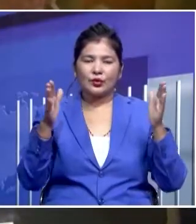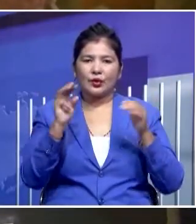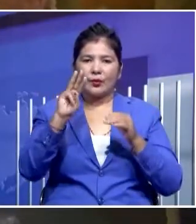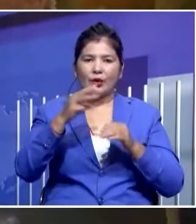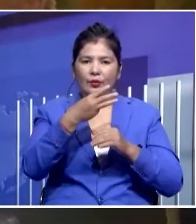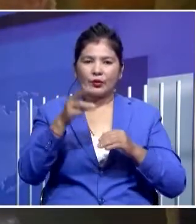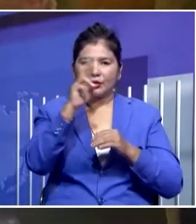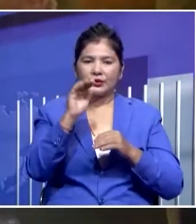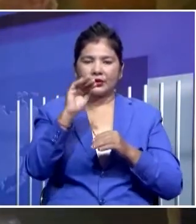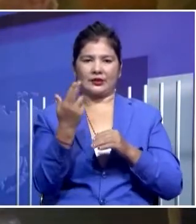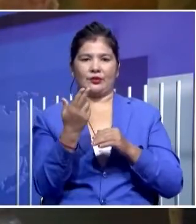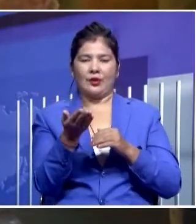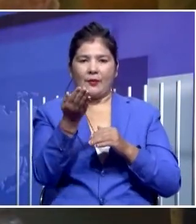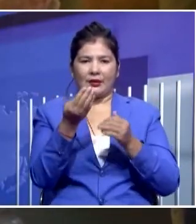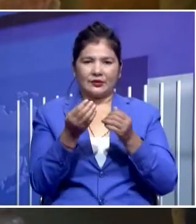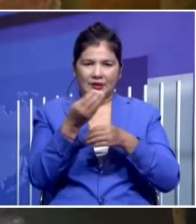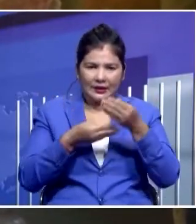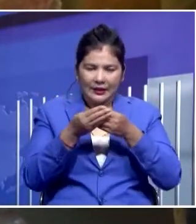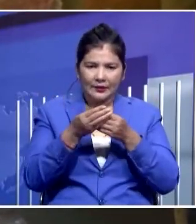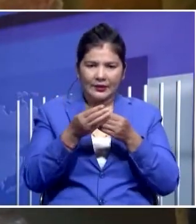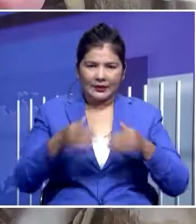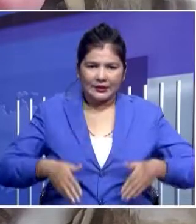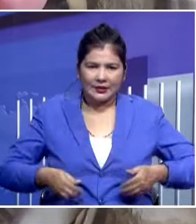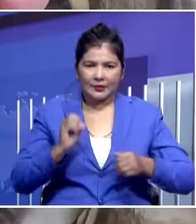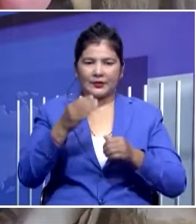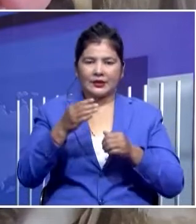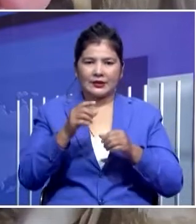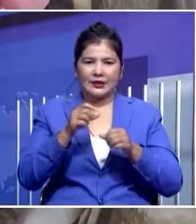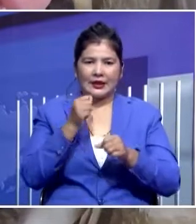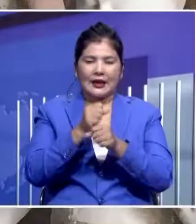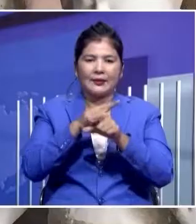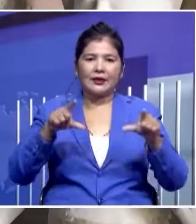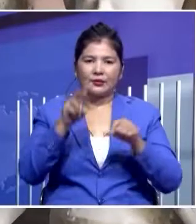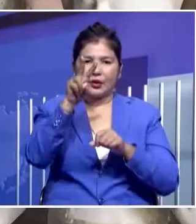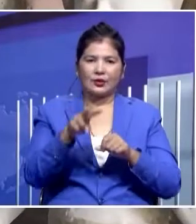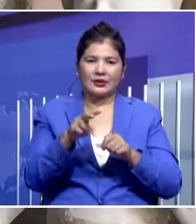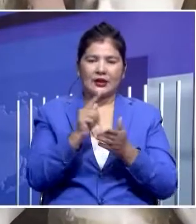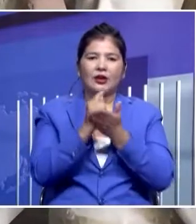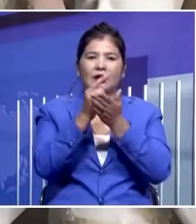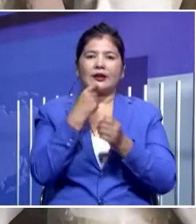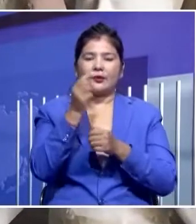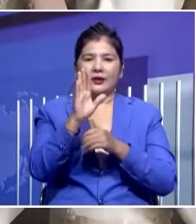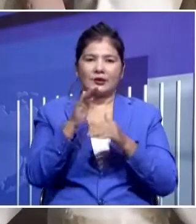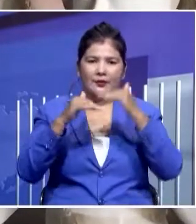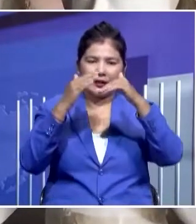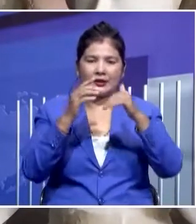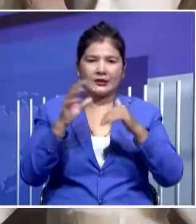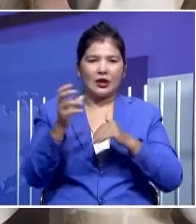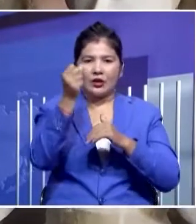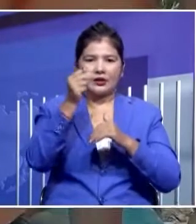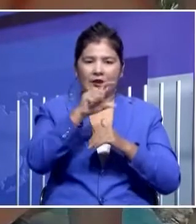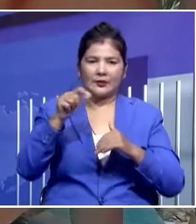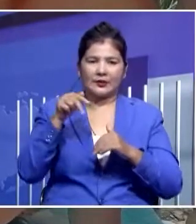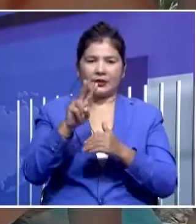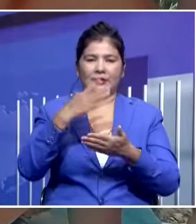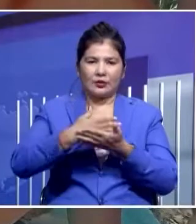एक सिजनमा मात्र हुने मूर्तिको कारोबारले चाडपर्वपछि बेरोजगार हुनुपर्ने अवस्था रहेको कलाकारहरूको भनाइ छ। विकास अधिकारी नेपाल टेलिभिजन